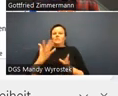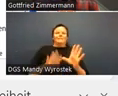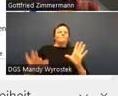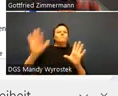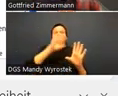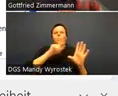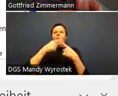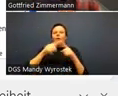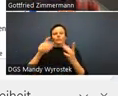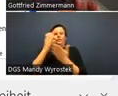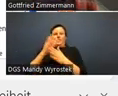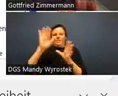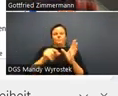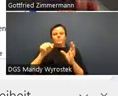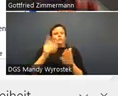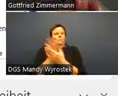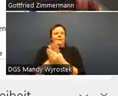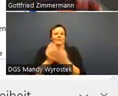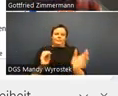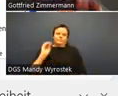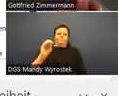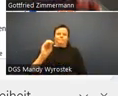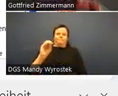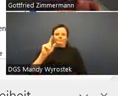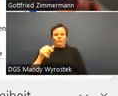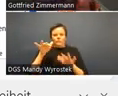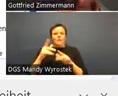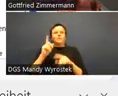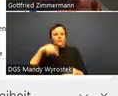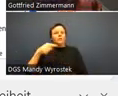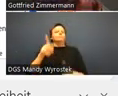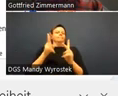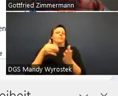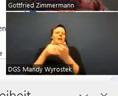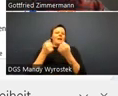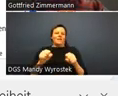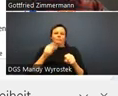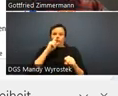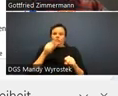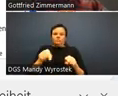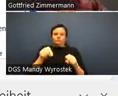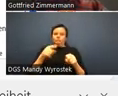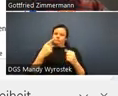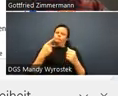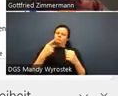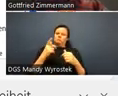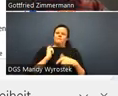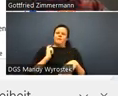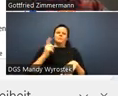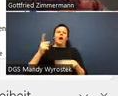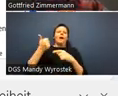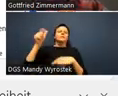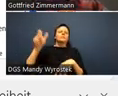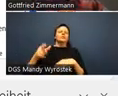vorlesen lässt, sondern einfach dem Textfluss folgt. Also ich gehe hier mit dem Screenreader auf einen Absatz und dann auf den nächsten Absatz